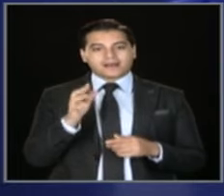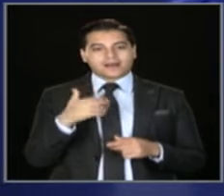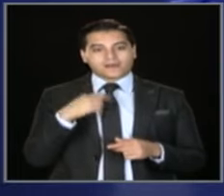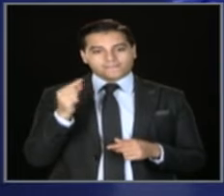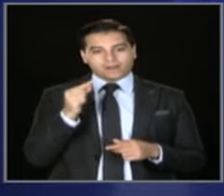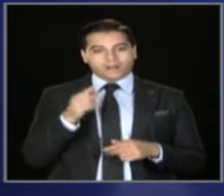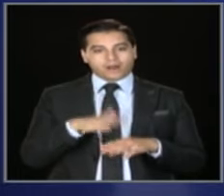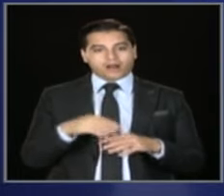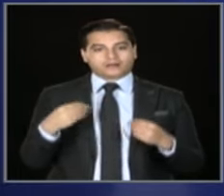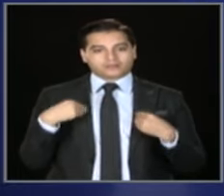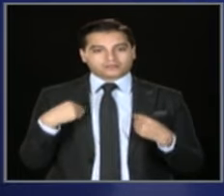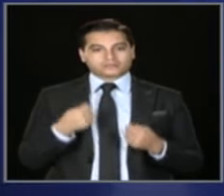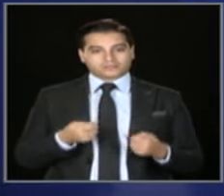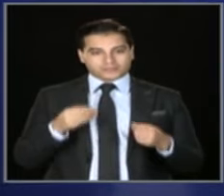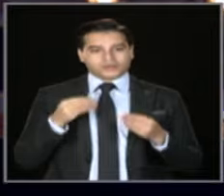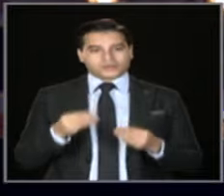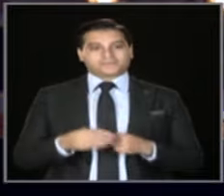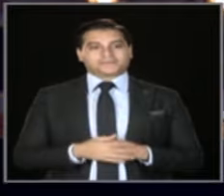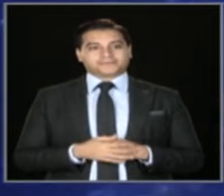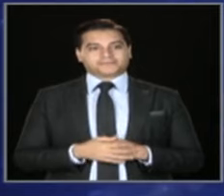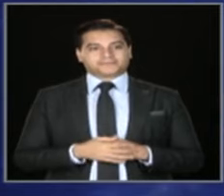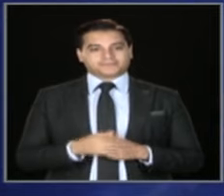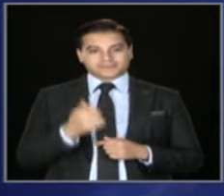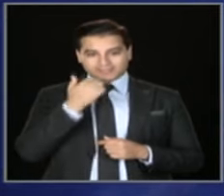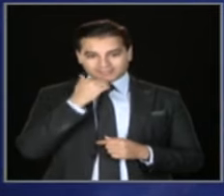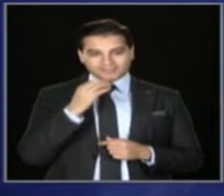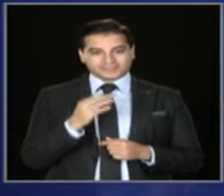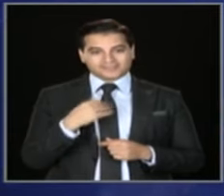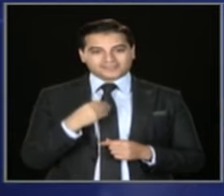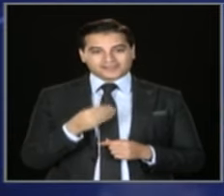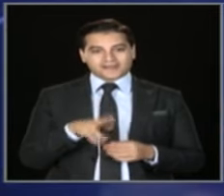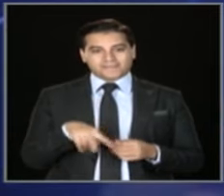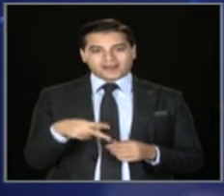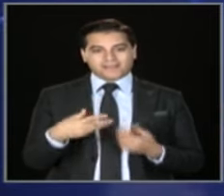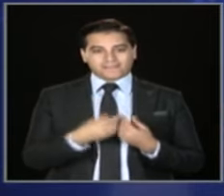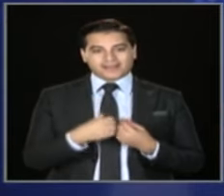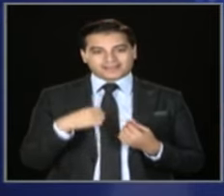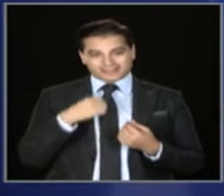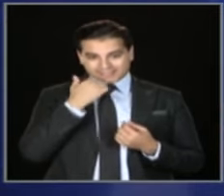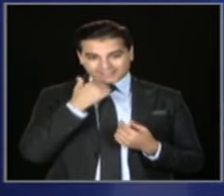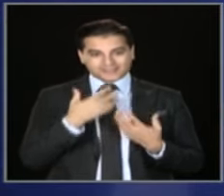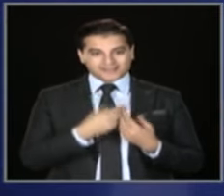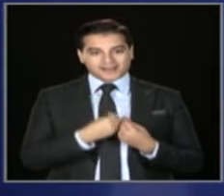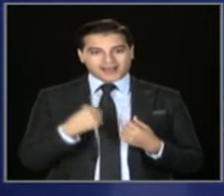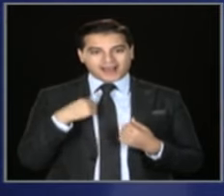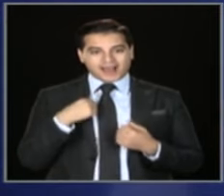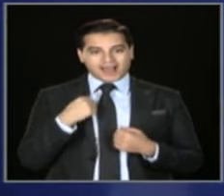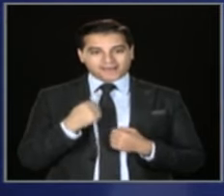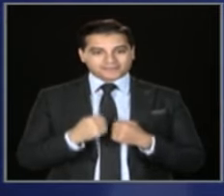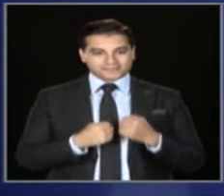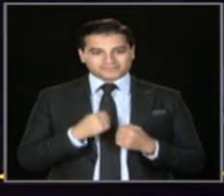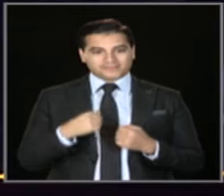برامج رياضه. رياضه؟ اهلاوي طبعا. انا بلعب في النادي الاهلي. بتلعب في النادي؟ بلعب العاب كوره في النادي الاهلي.